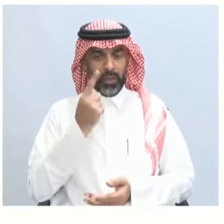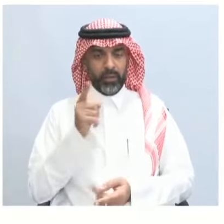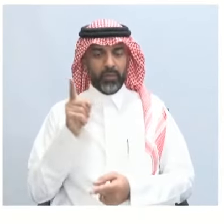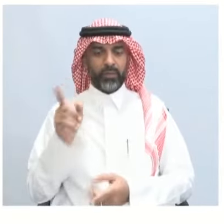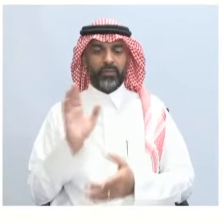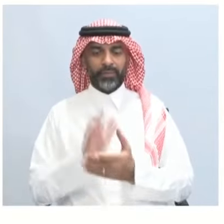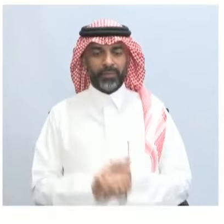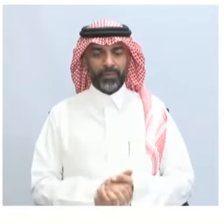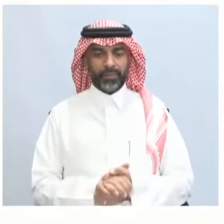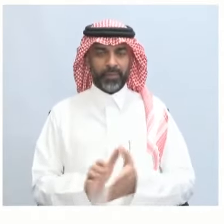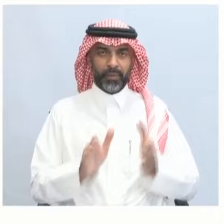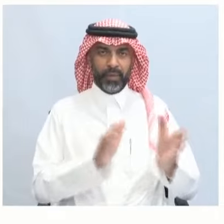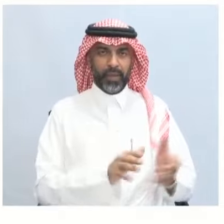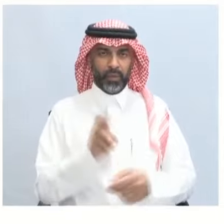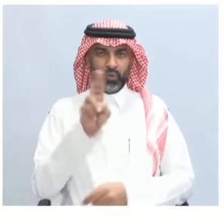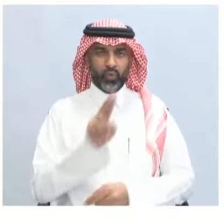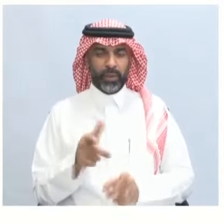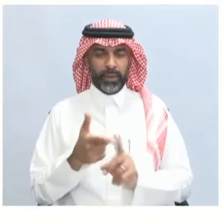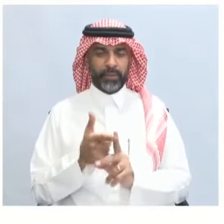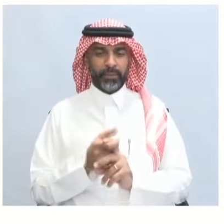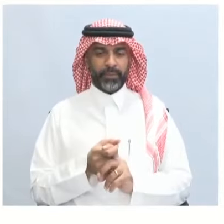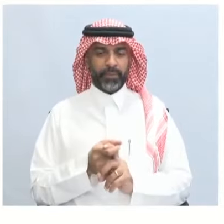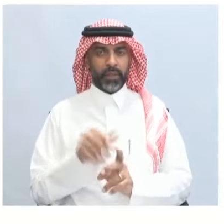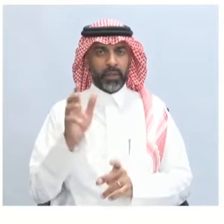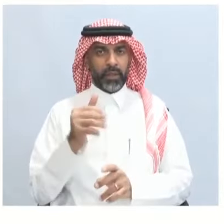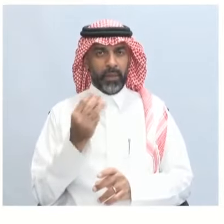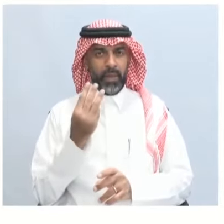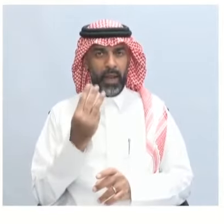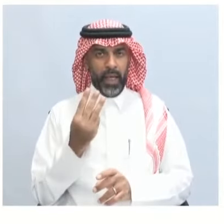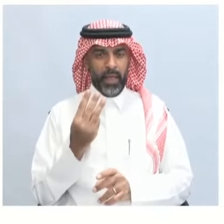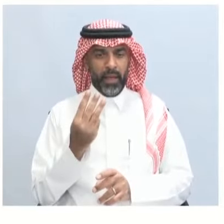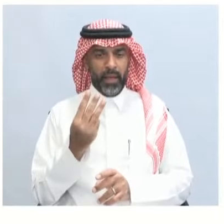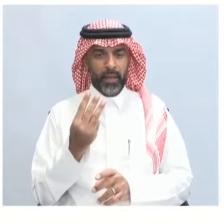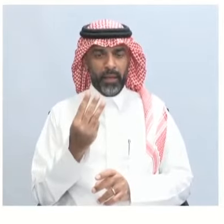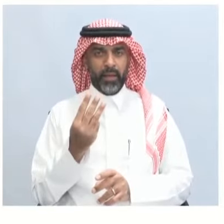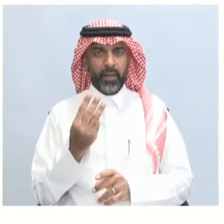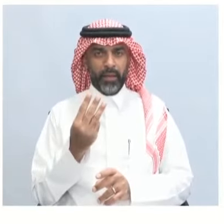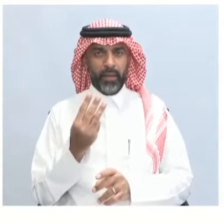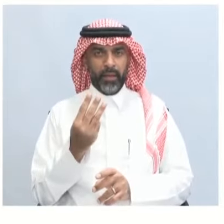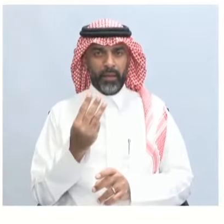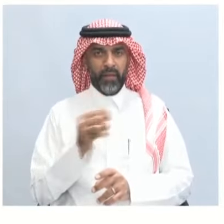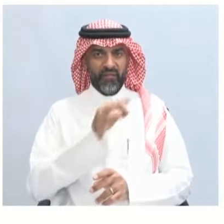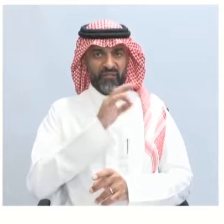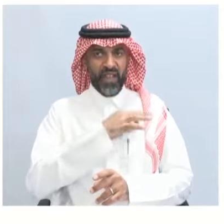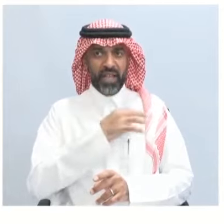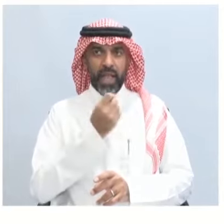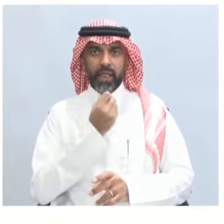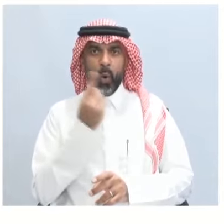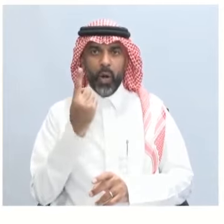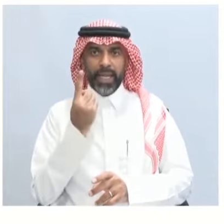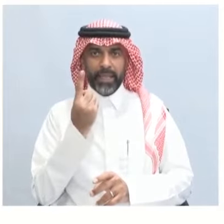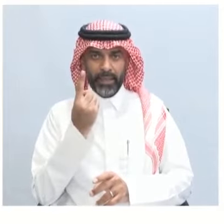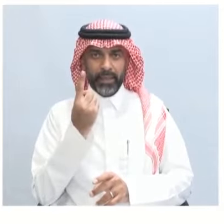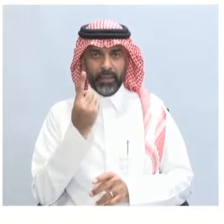العظيمه السؤال الاخر اذكر ثلاثا من نتائج التوحيد على حياه الانسان الانسان حينما